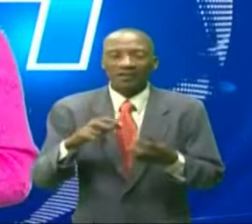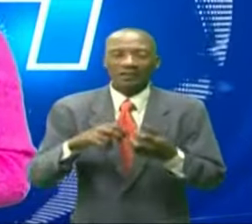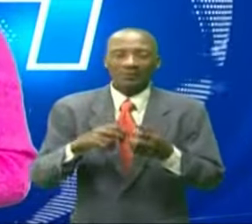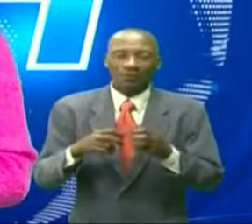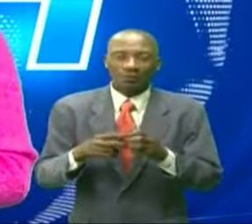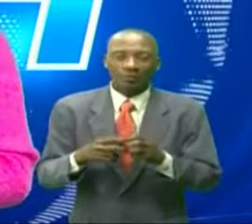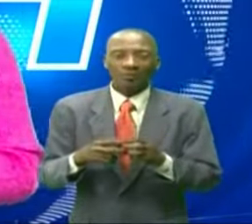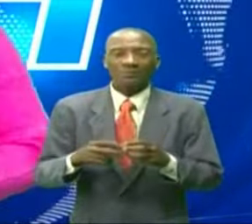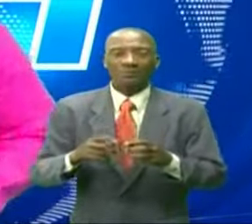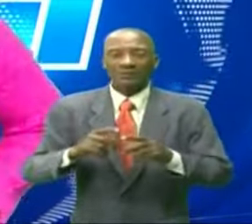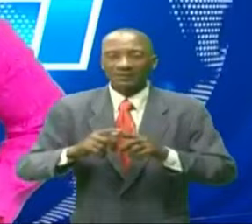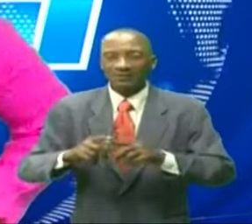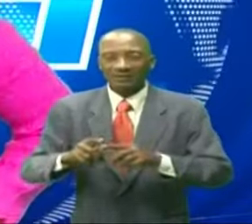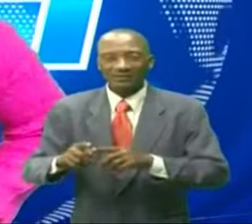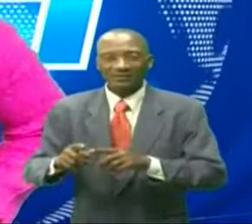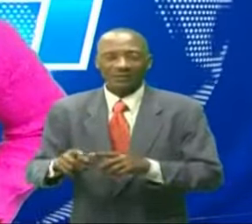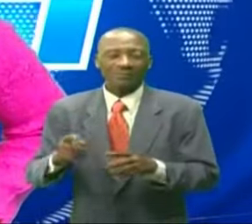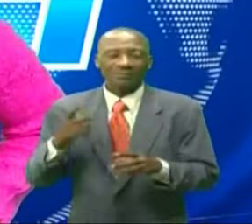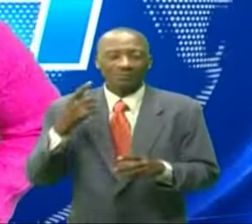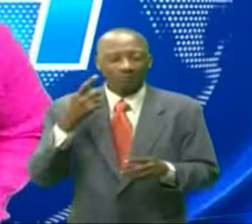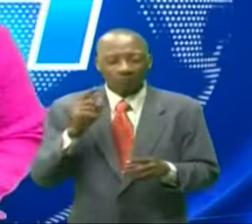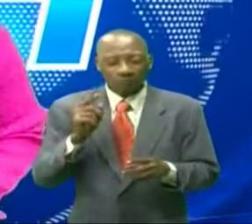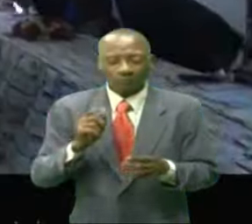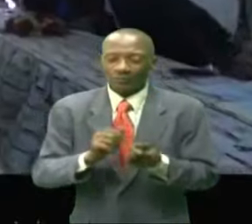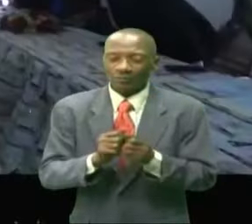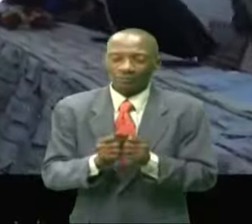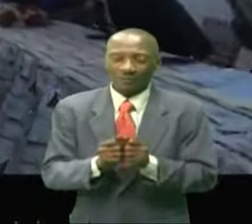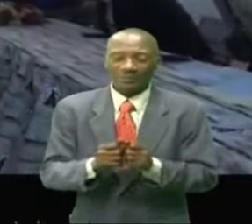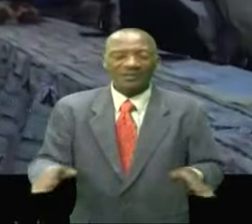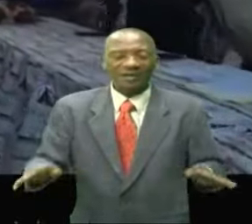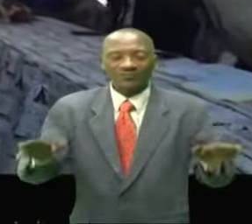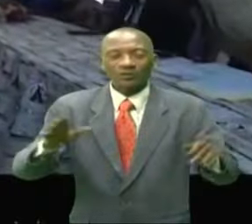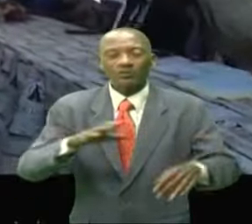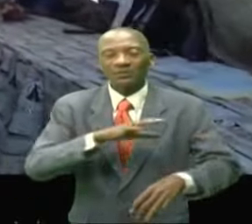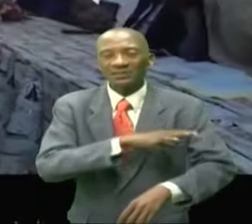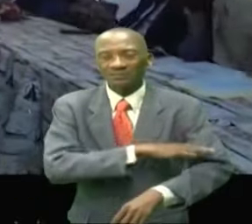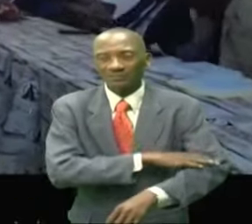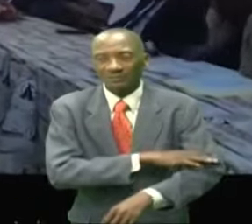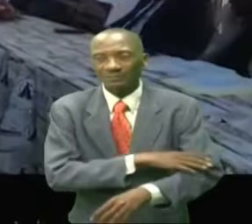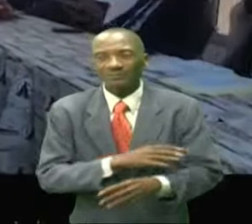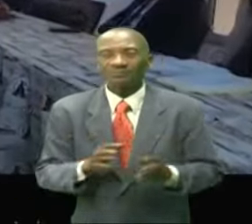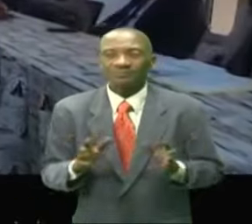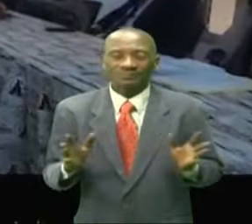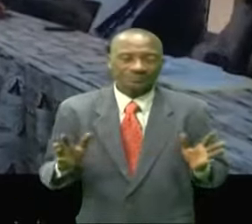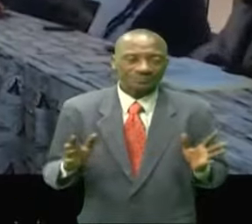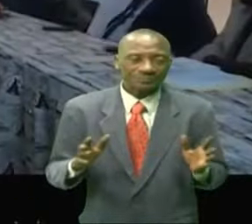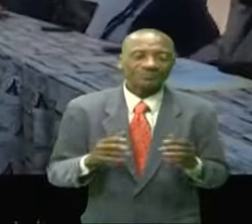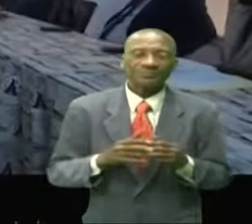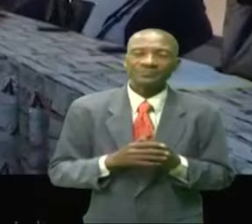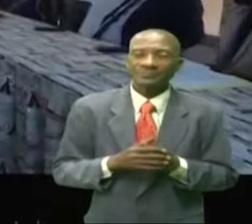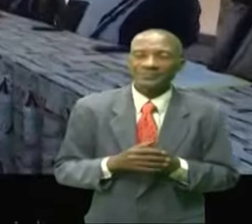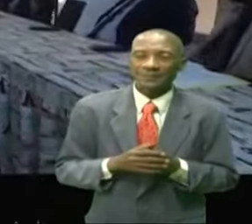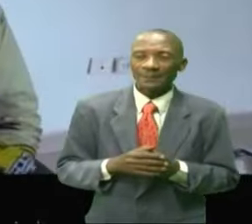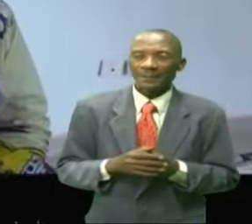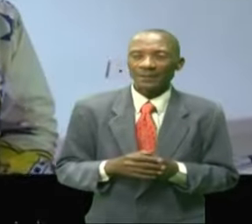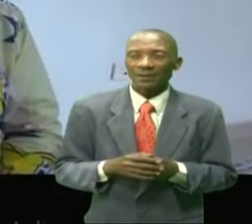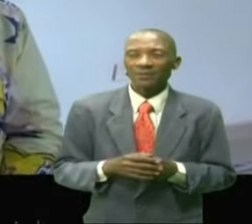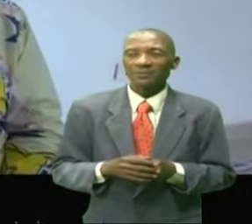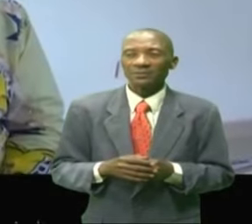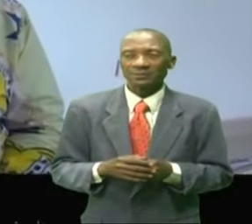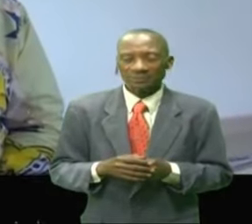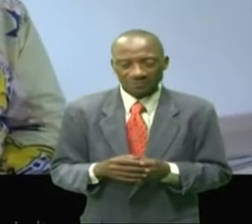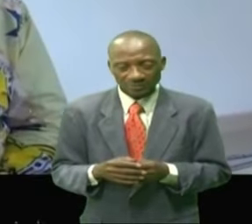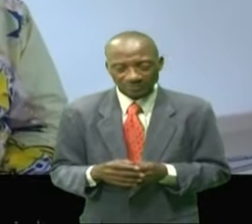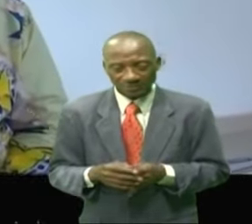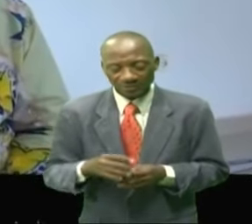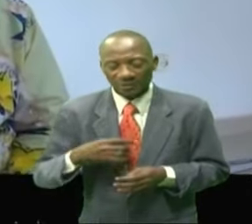la sécurité de l'aviation civile. Reportage. Conduite auprès de l'autorité provinciale par le ministre provincial du transport et voies